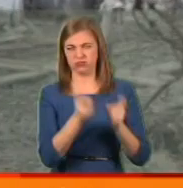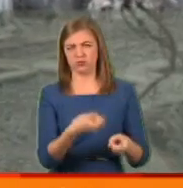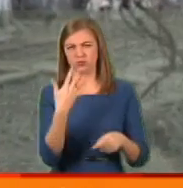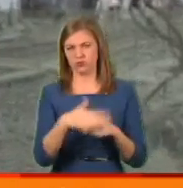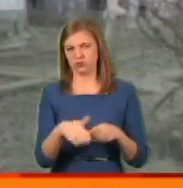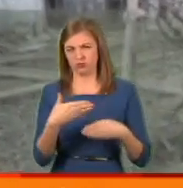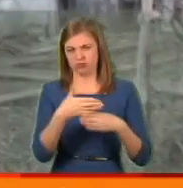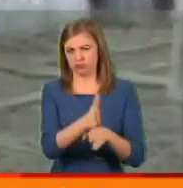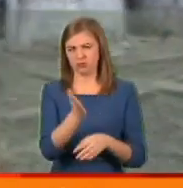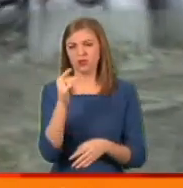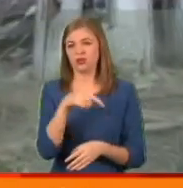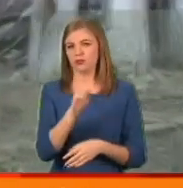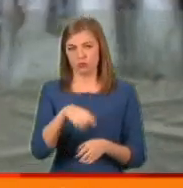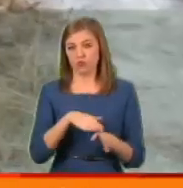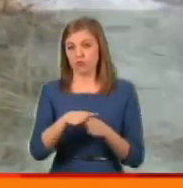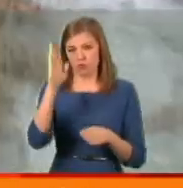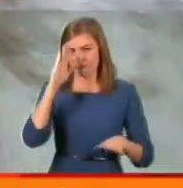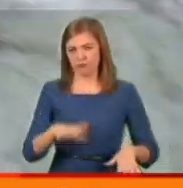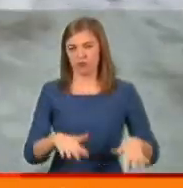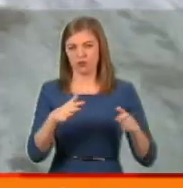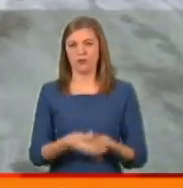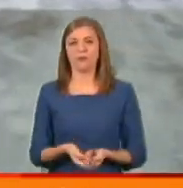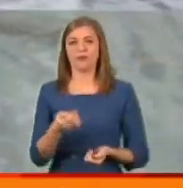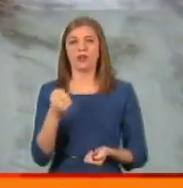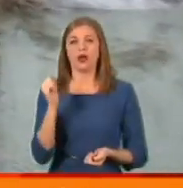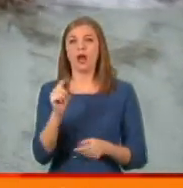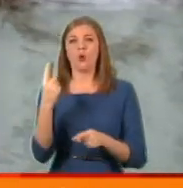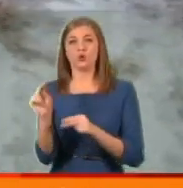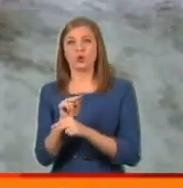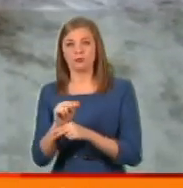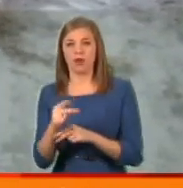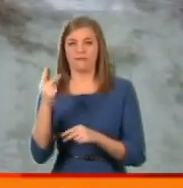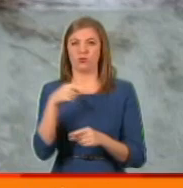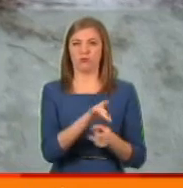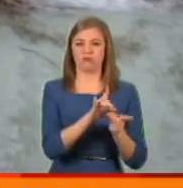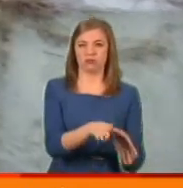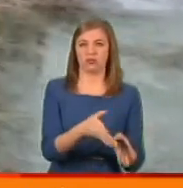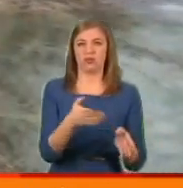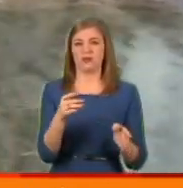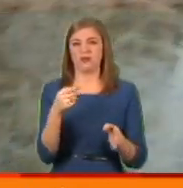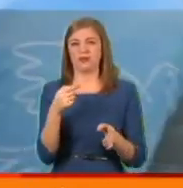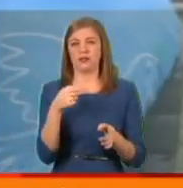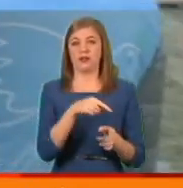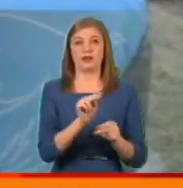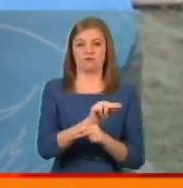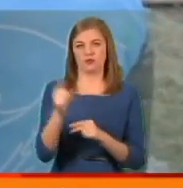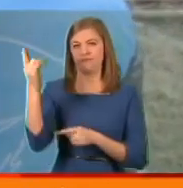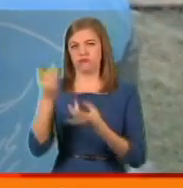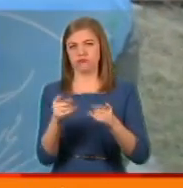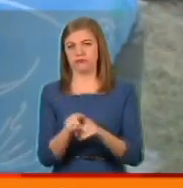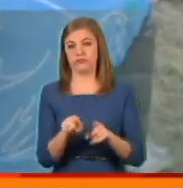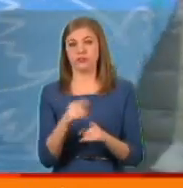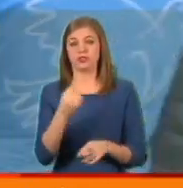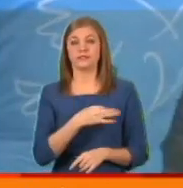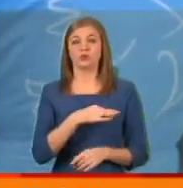вон розвалили в этом году. Там теж повної води. Оно одно ремонтирует, а з другої сторони ведет. Там білий, а там з другої сторони ведет. Нині